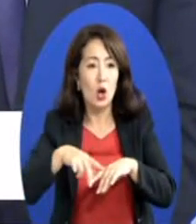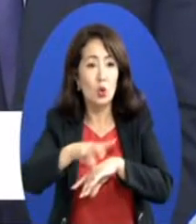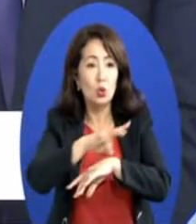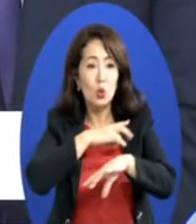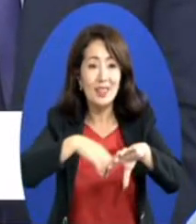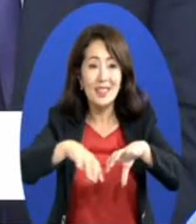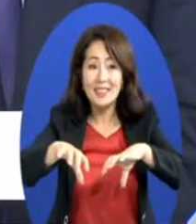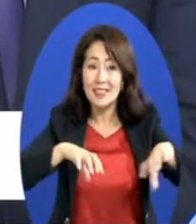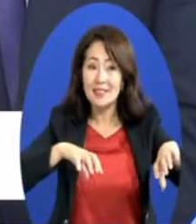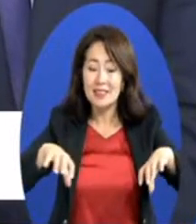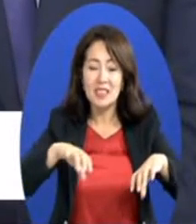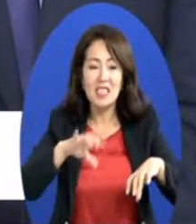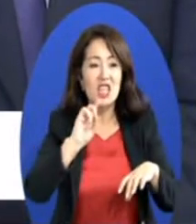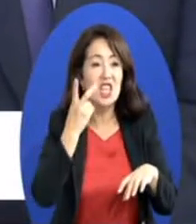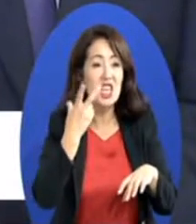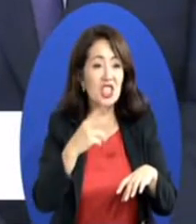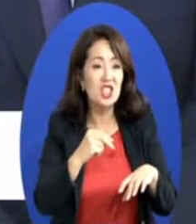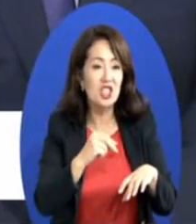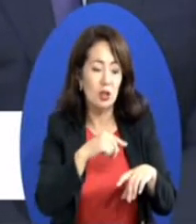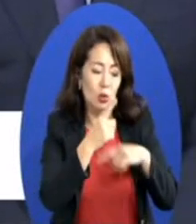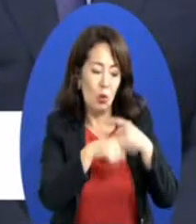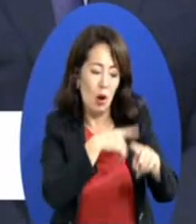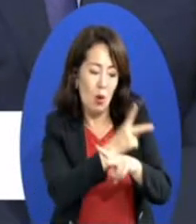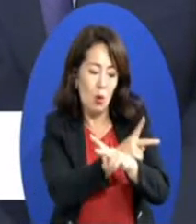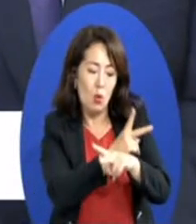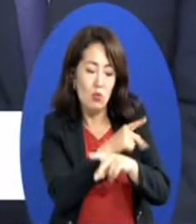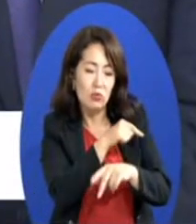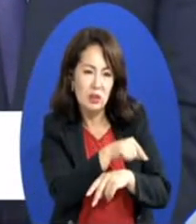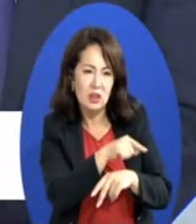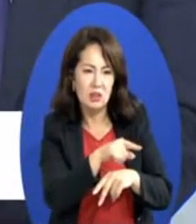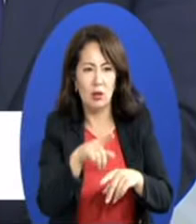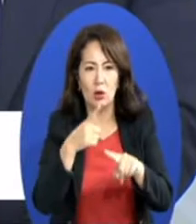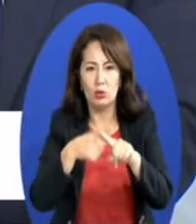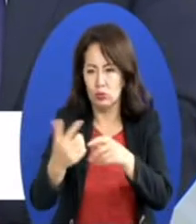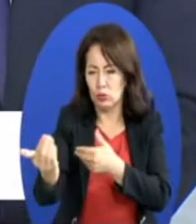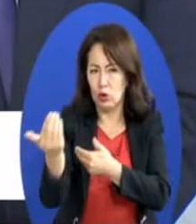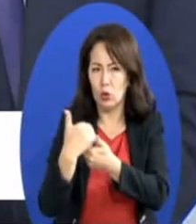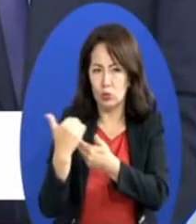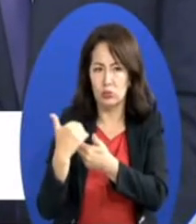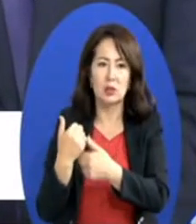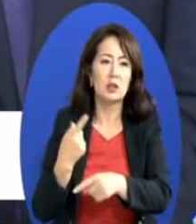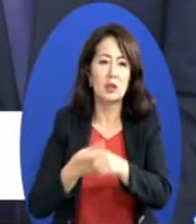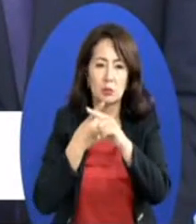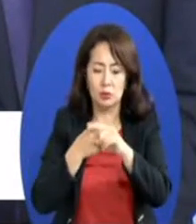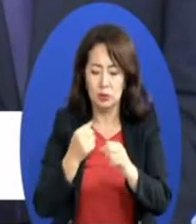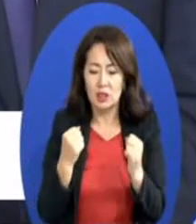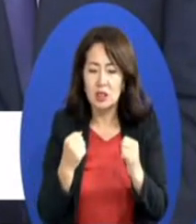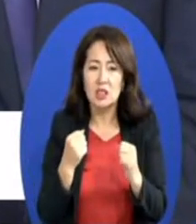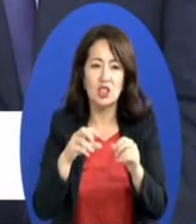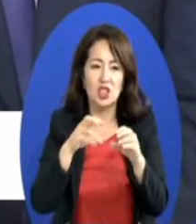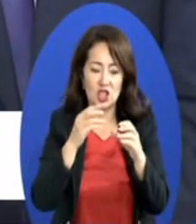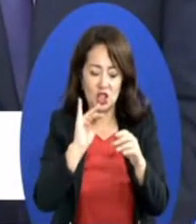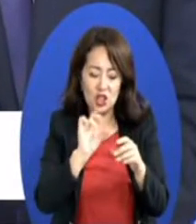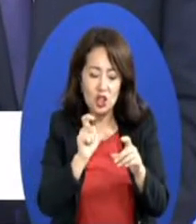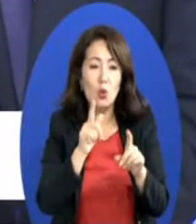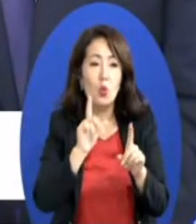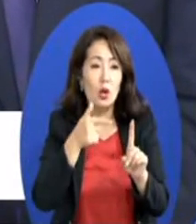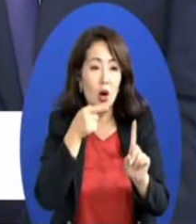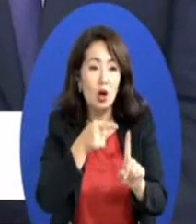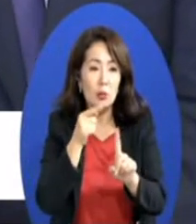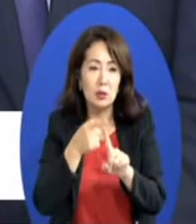төсвийн нэгжийн хуулинд бол энэ орон нутгийн эрх мэдлийг арилгахаар бид нэмэгдүүлэхийг хичээсэн байгаа. Чиг үүргийн хувьд нэмэгдүүлж өгсөн